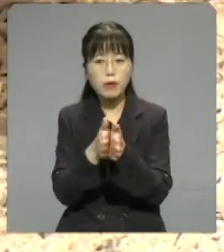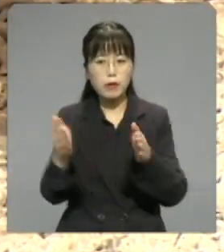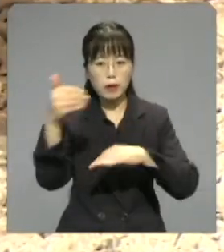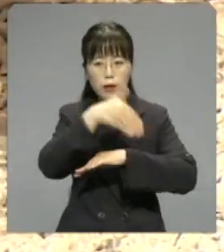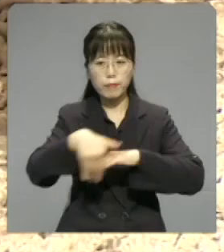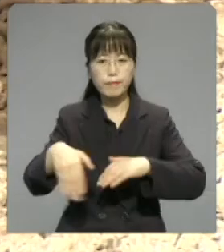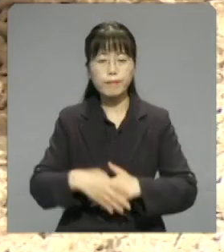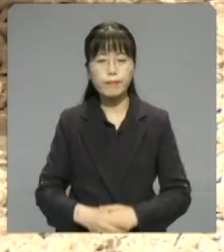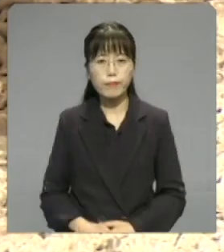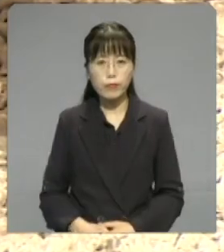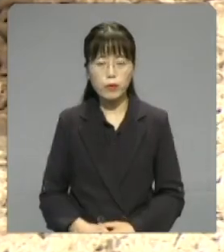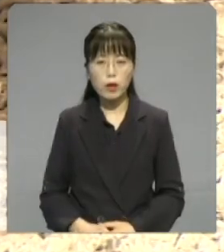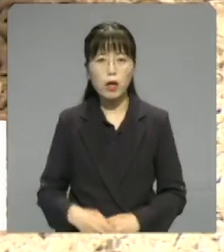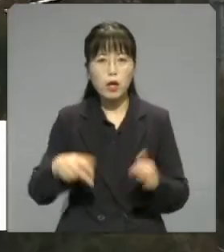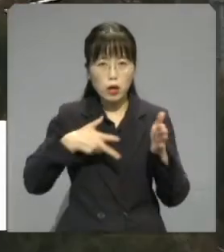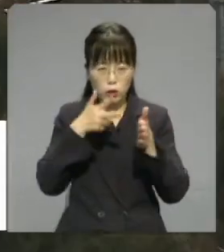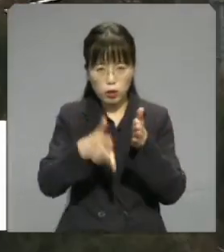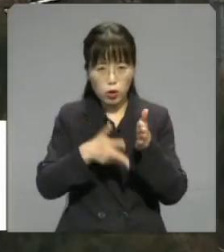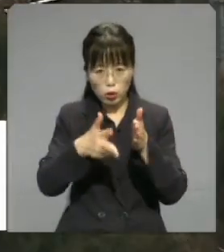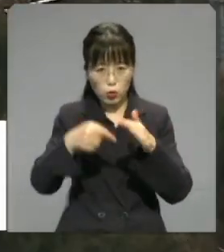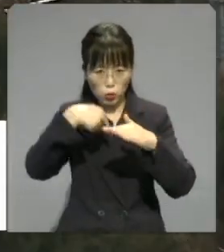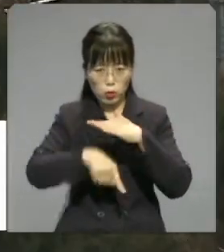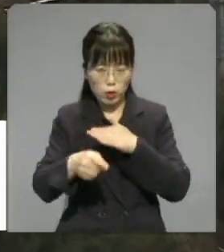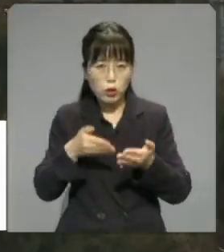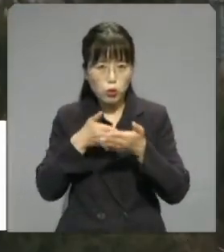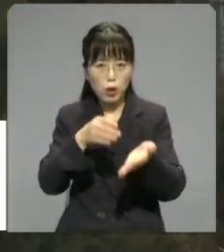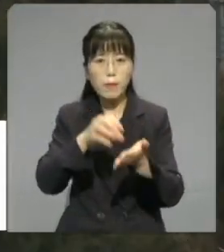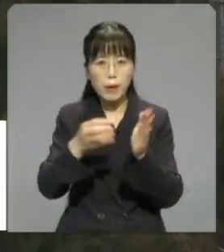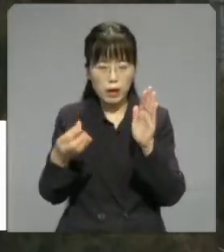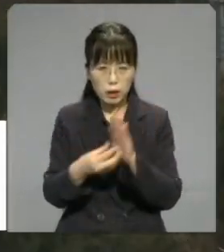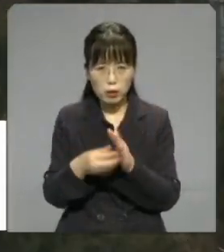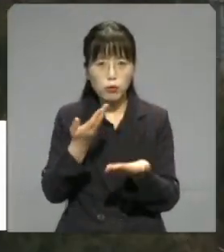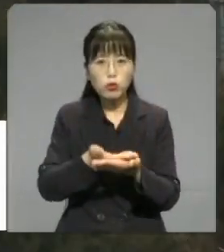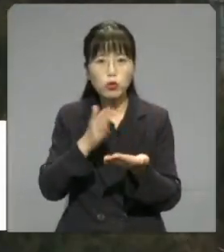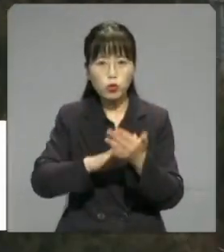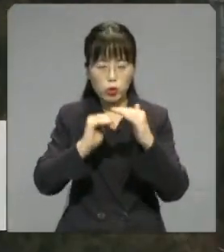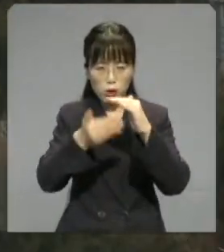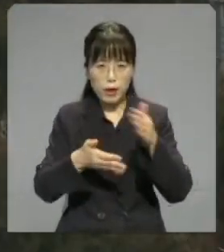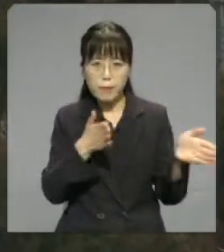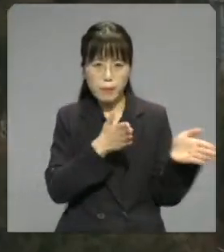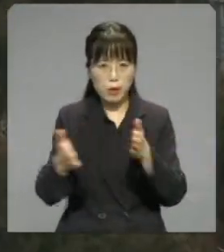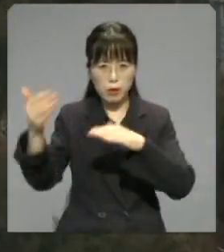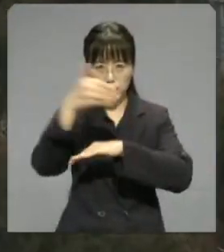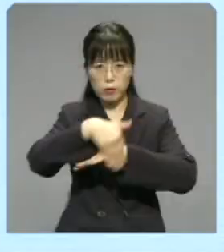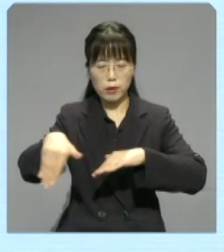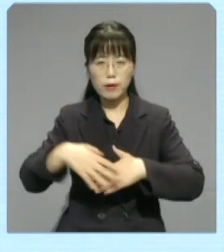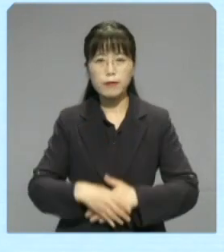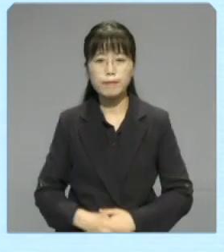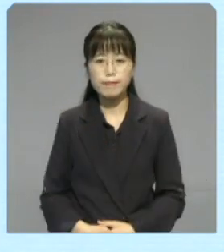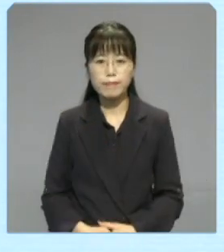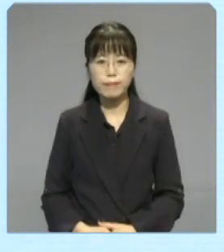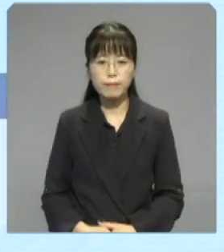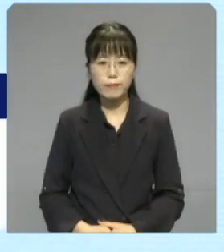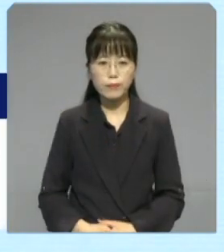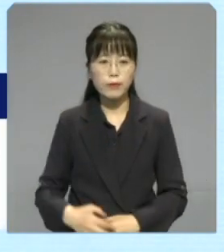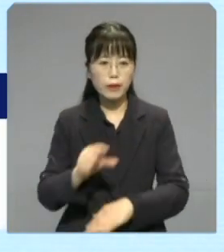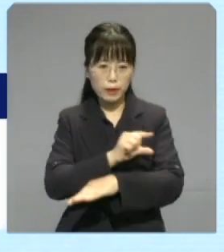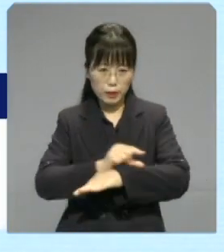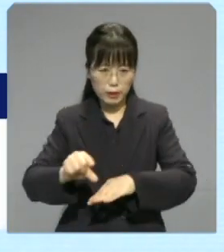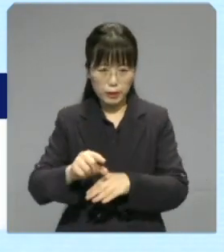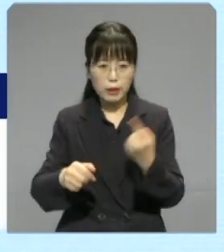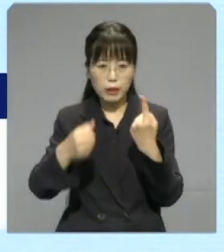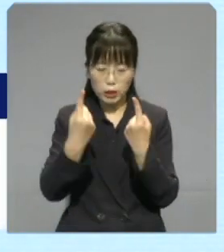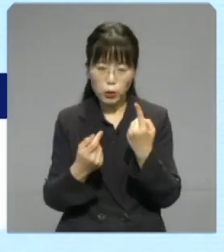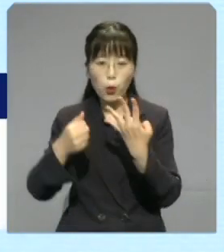나섭니다 철도 지하화를 추진하는만큼 수정안을 마련하기로 했습니다 GTX 예를